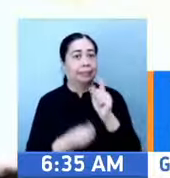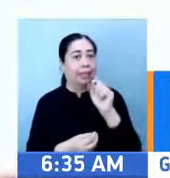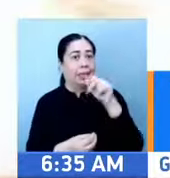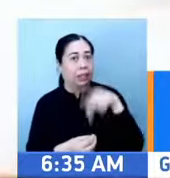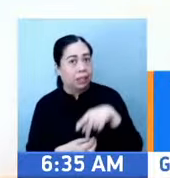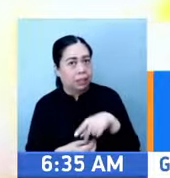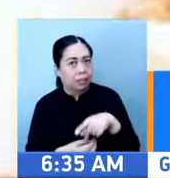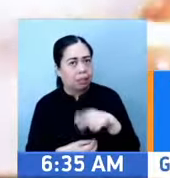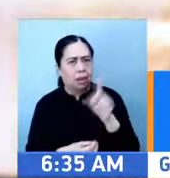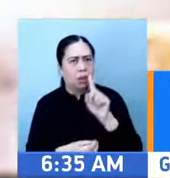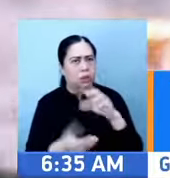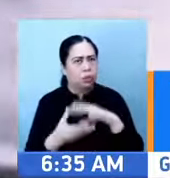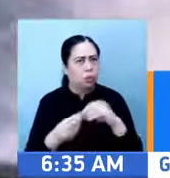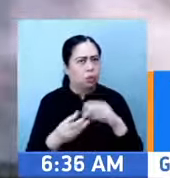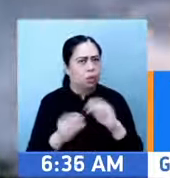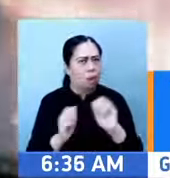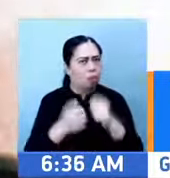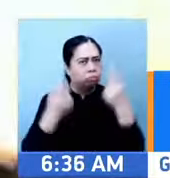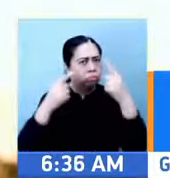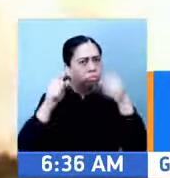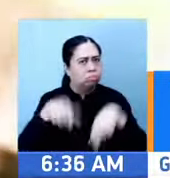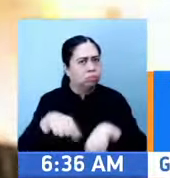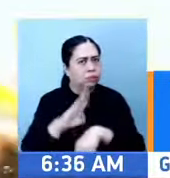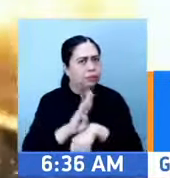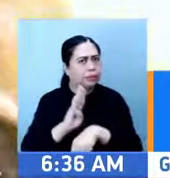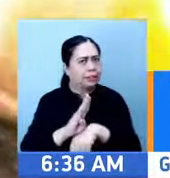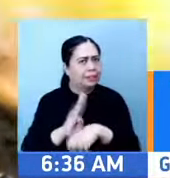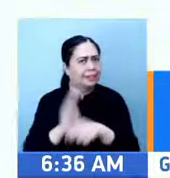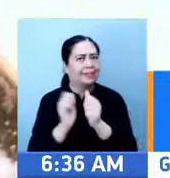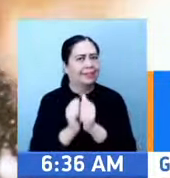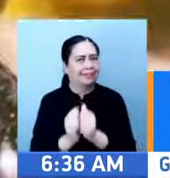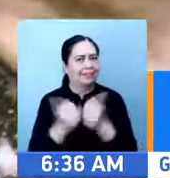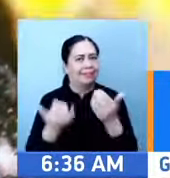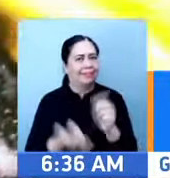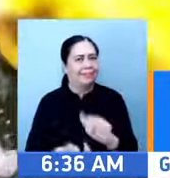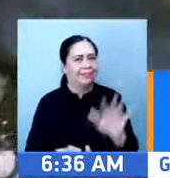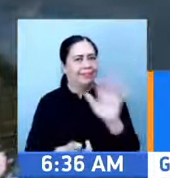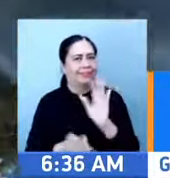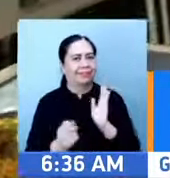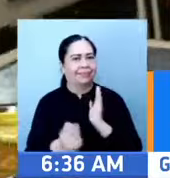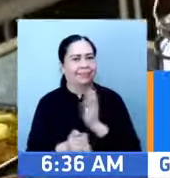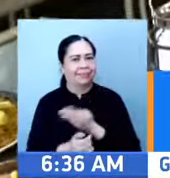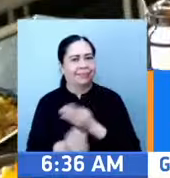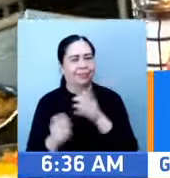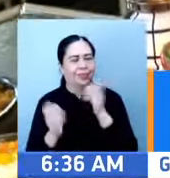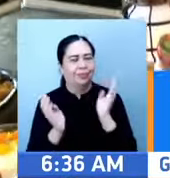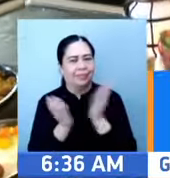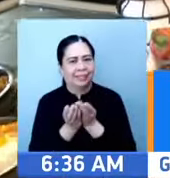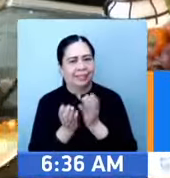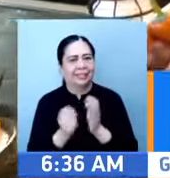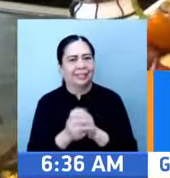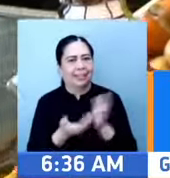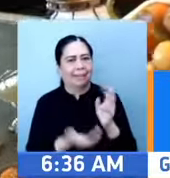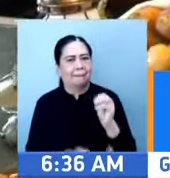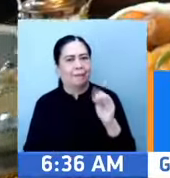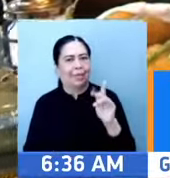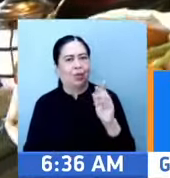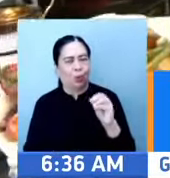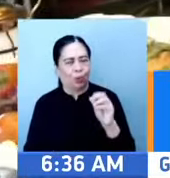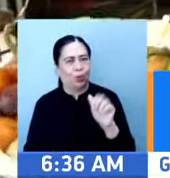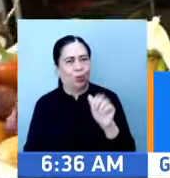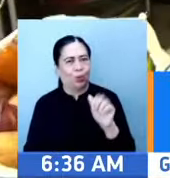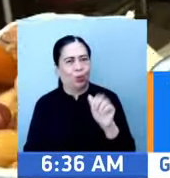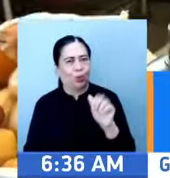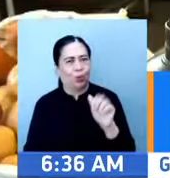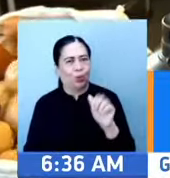paano naging successful tong business na to, makakasama natin this morning yung barkada natin, si Sir Mico. Sir, a blessed morning. Magandang mainit na umaga